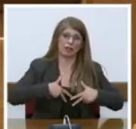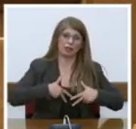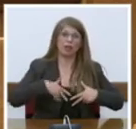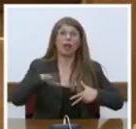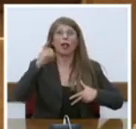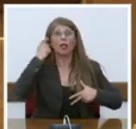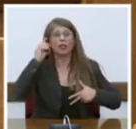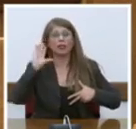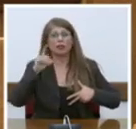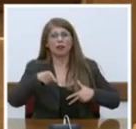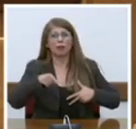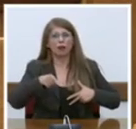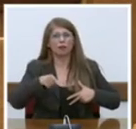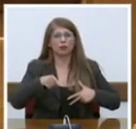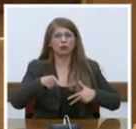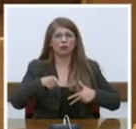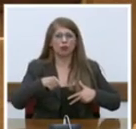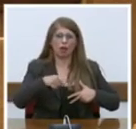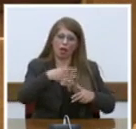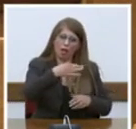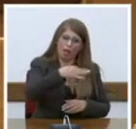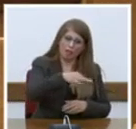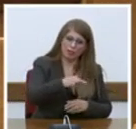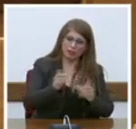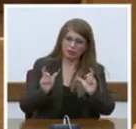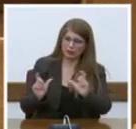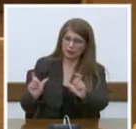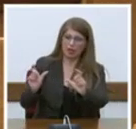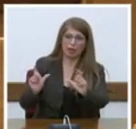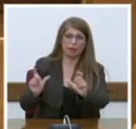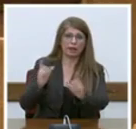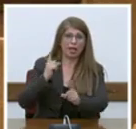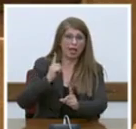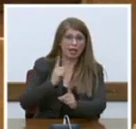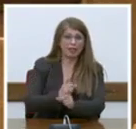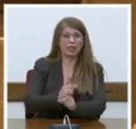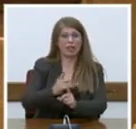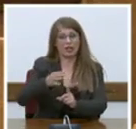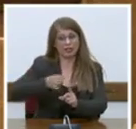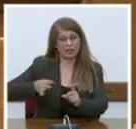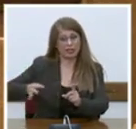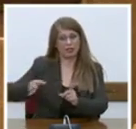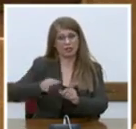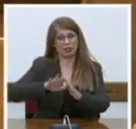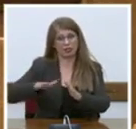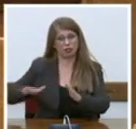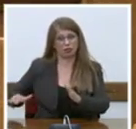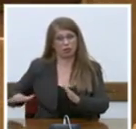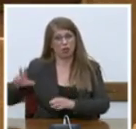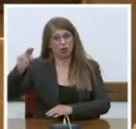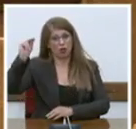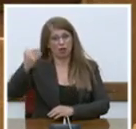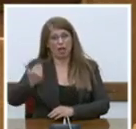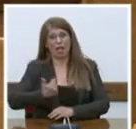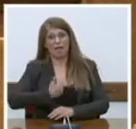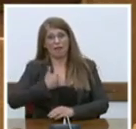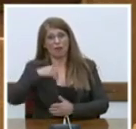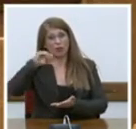έτσι εξασθενεί η άμυνά μας, ειδικά στα νησιά του Αιγαίου. Ο όρκος των αρχαίων εφήβων Αθηναίων